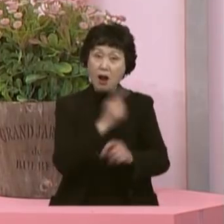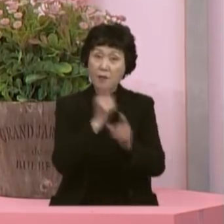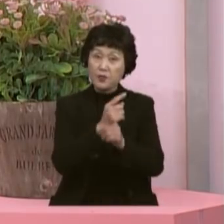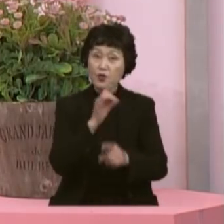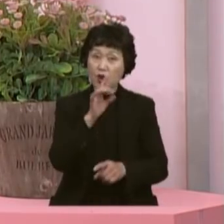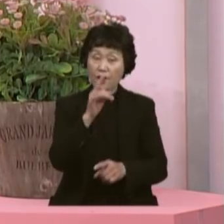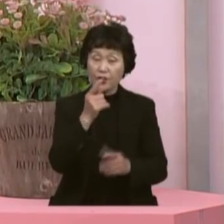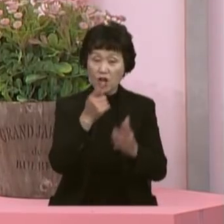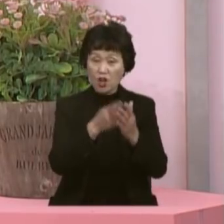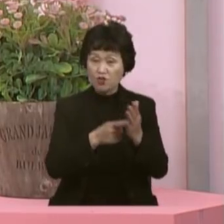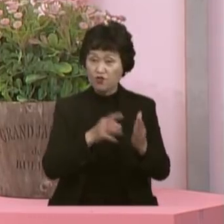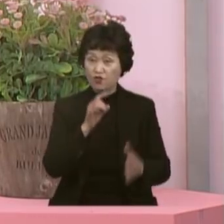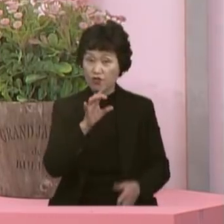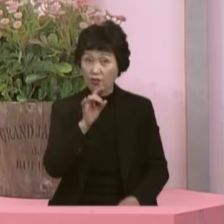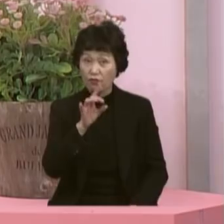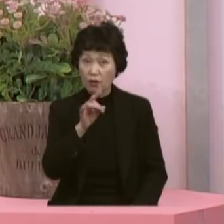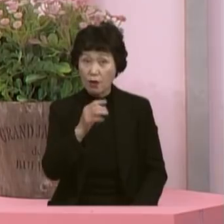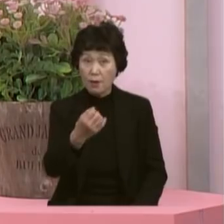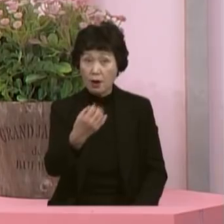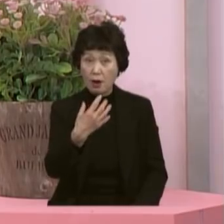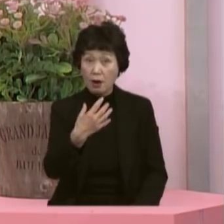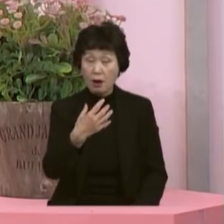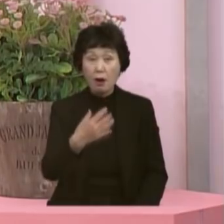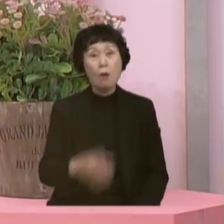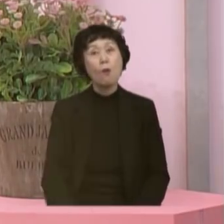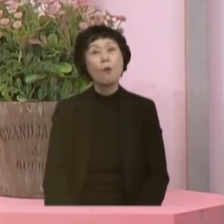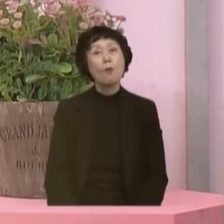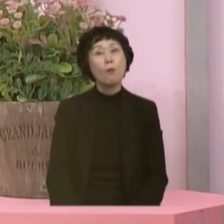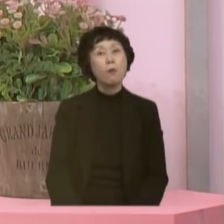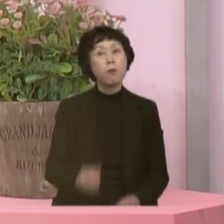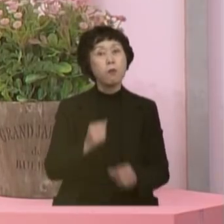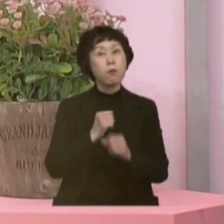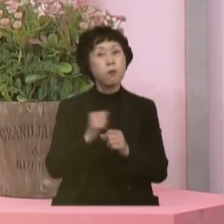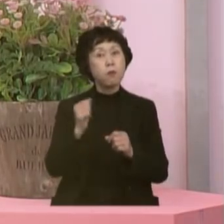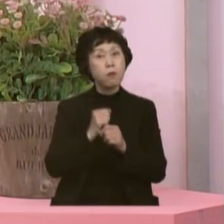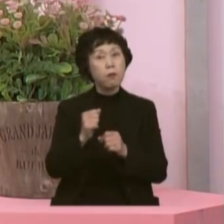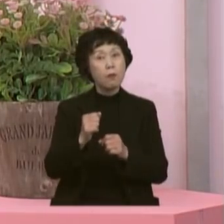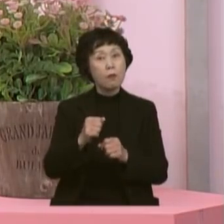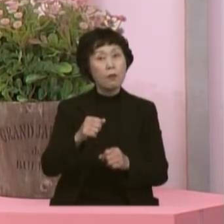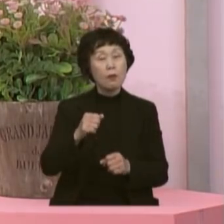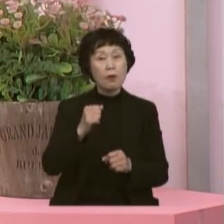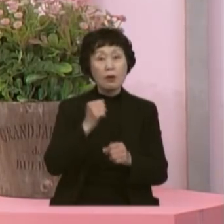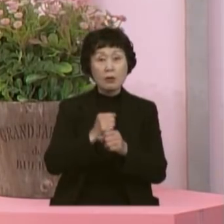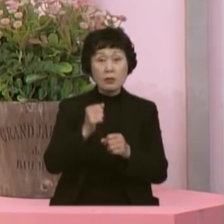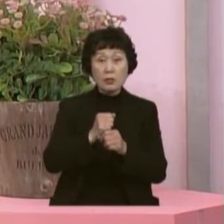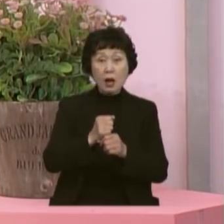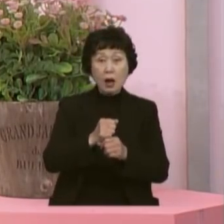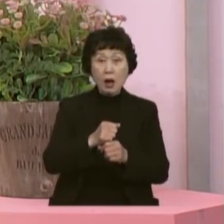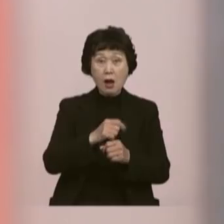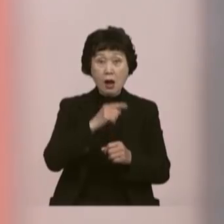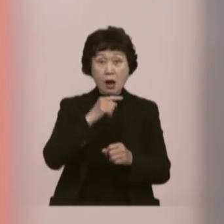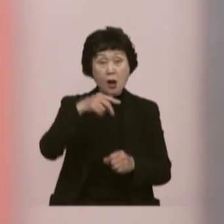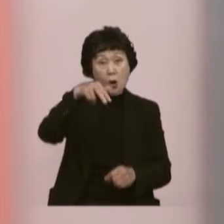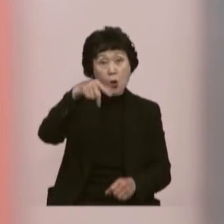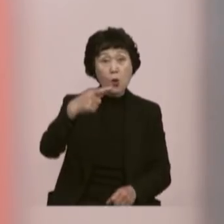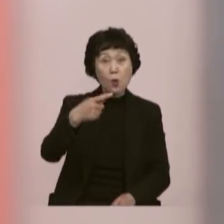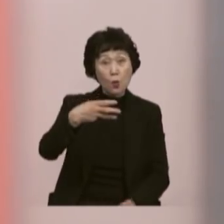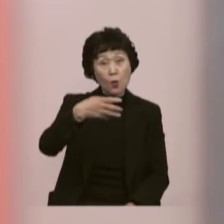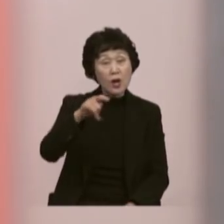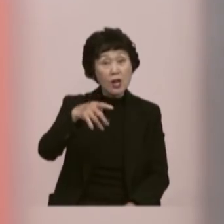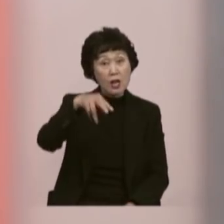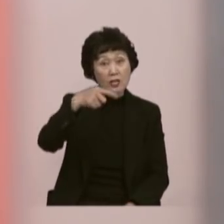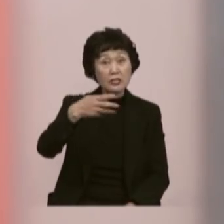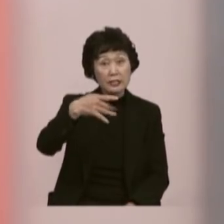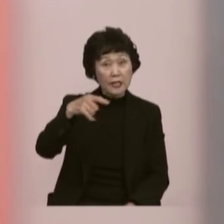됩니다. 아니 나는 건강검진 끝나고 콜레스테롤 약 받아야 되는데 내